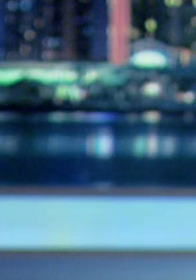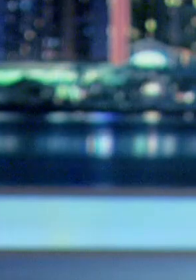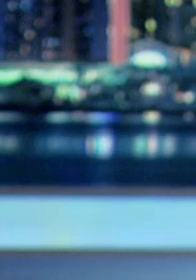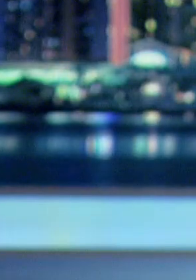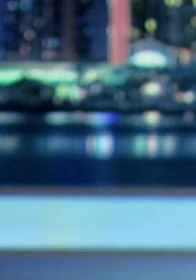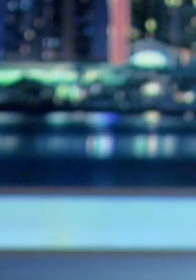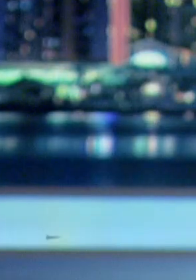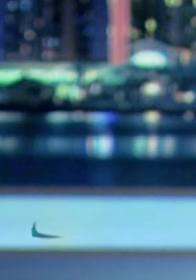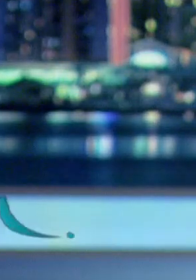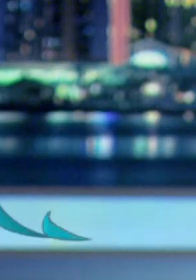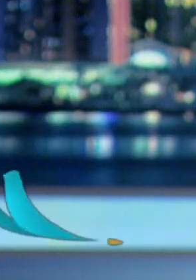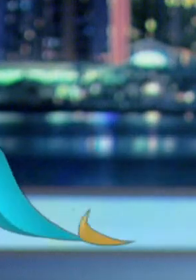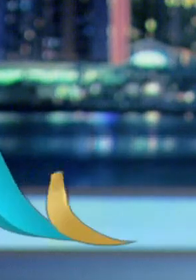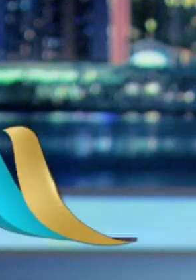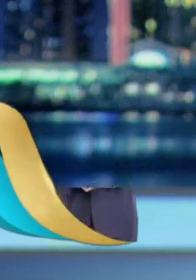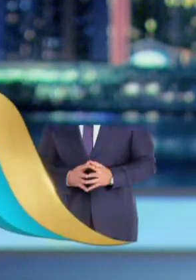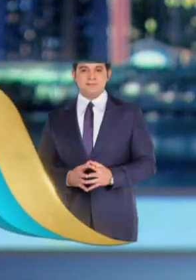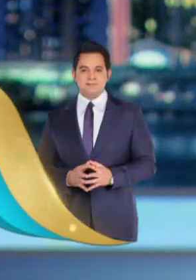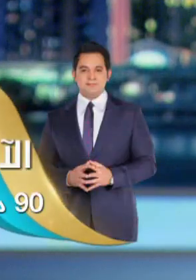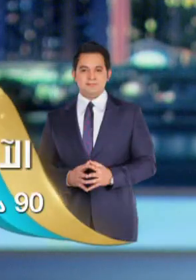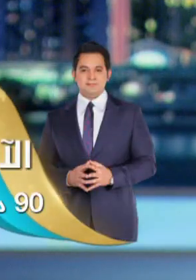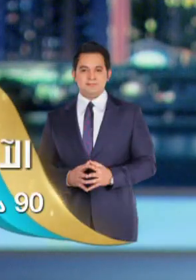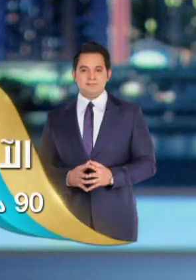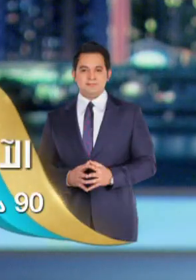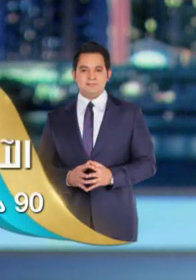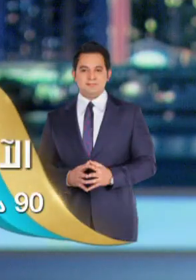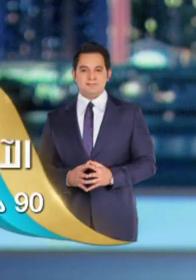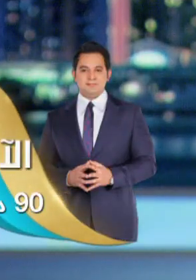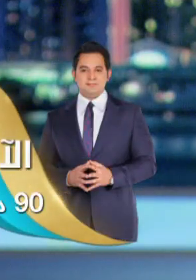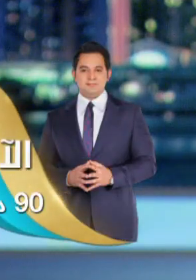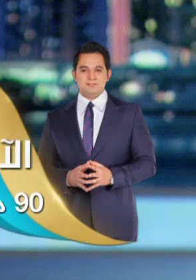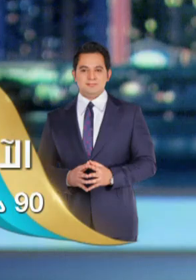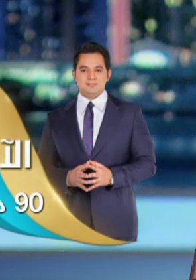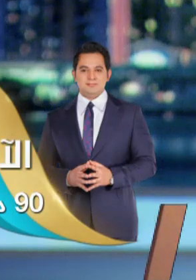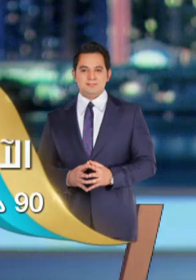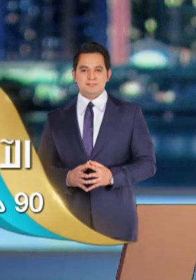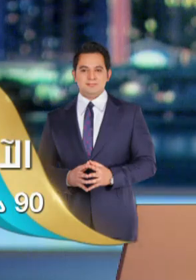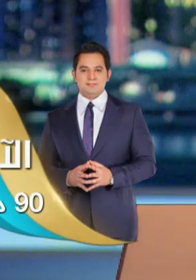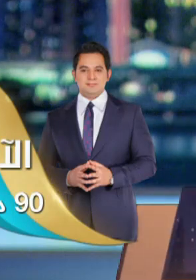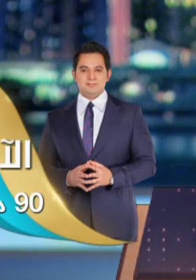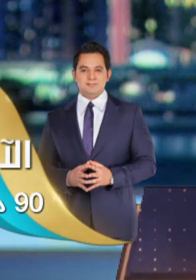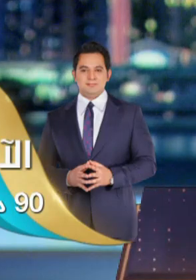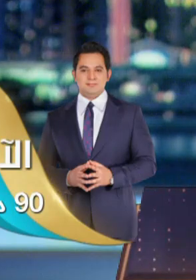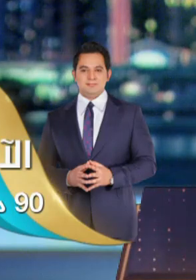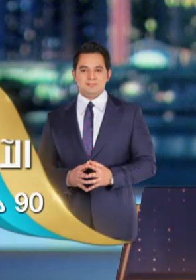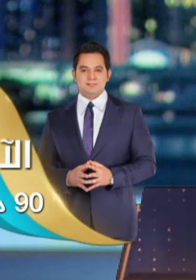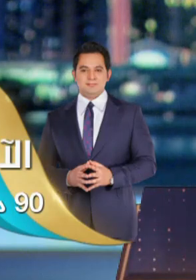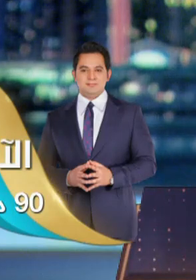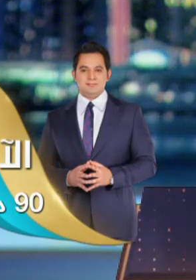مساء الخير واهلا بحضراتكم. حلقه جديده من 90 دقيقه عندنا فيها النهارده مجموعه مختلفه من